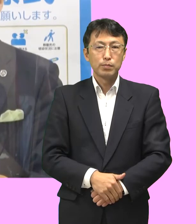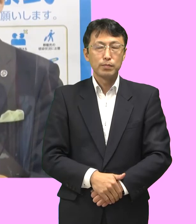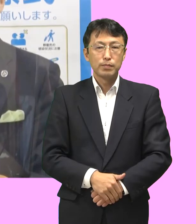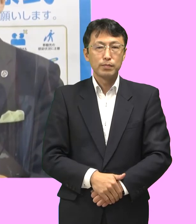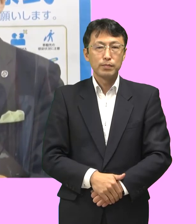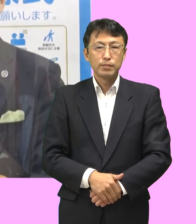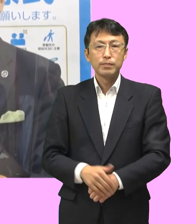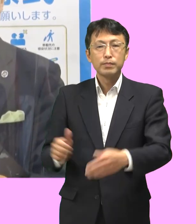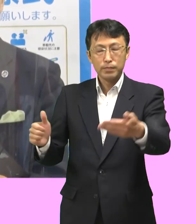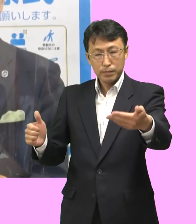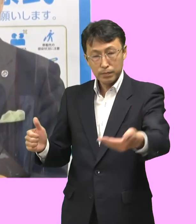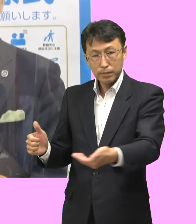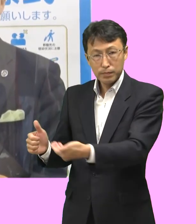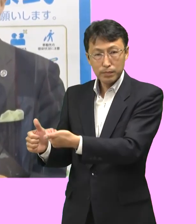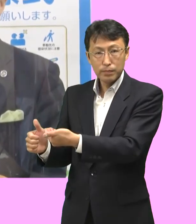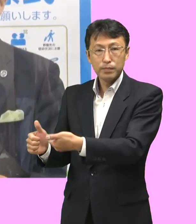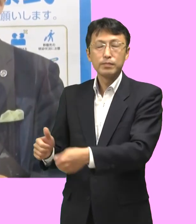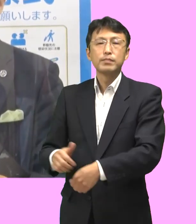はい、どうぞ。